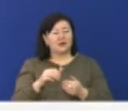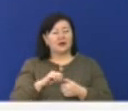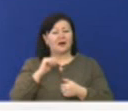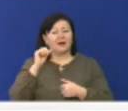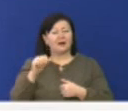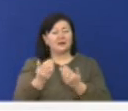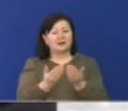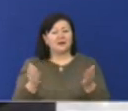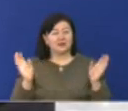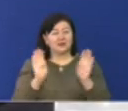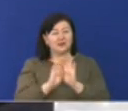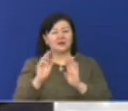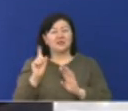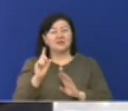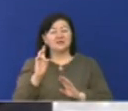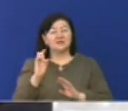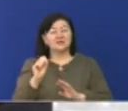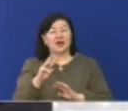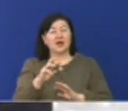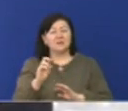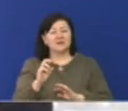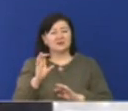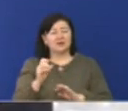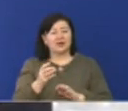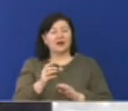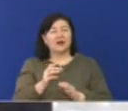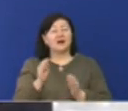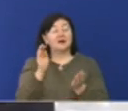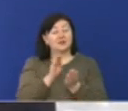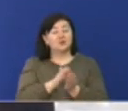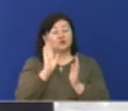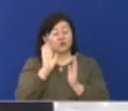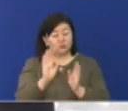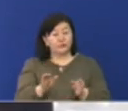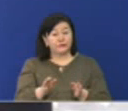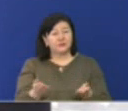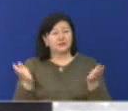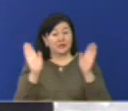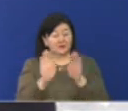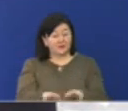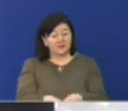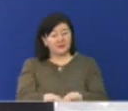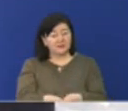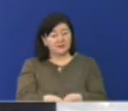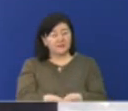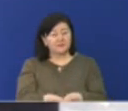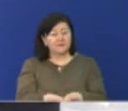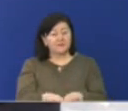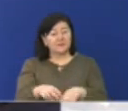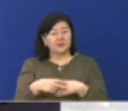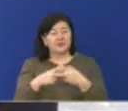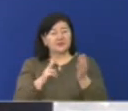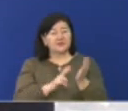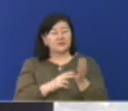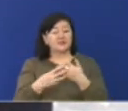И по Знаменской трассе тоже будет это кладбище закрываться. В этом году, если утвердят, все-таки будет тоже 17 или